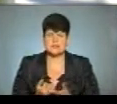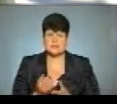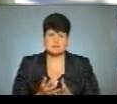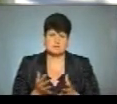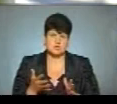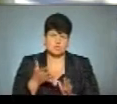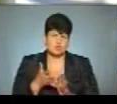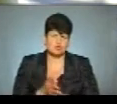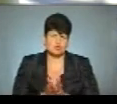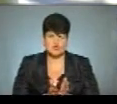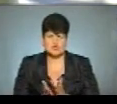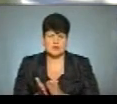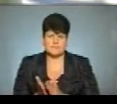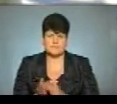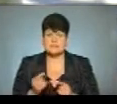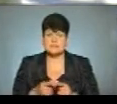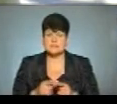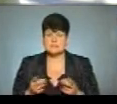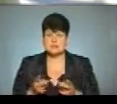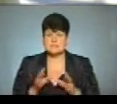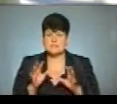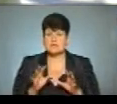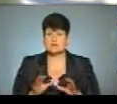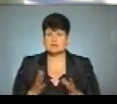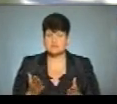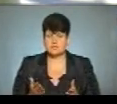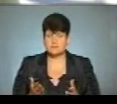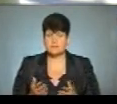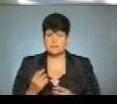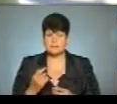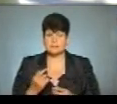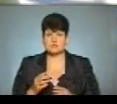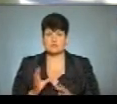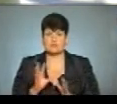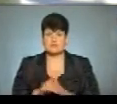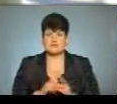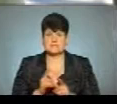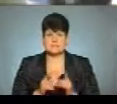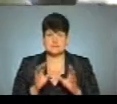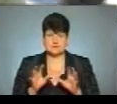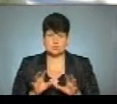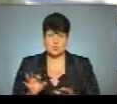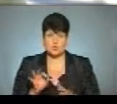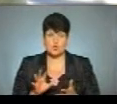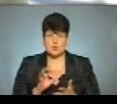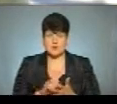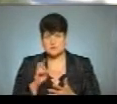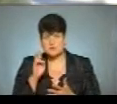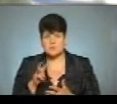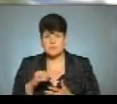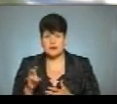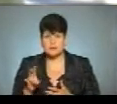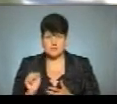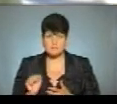більш якісь прозоріші шляхи? Ну, насамперед треба, щоб законодавці вносили зміни до закону про оренду комунального